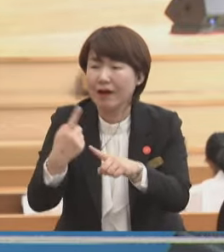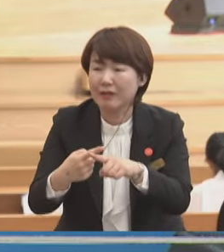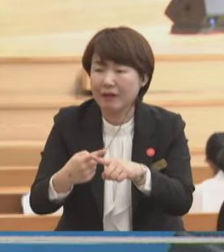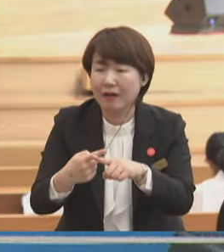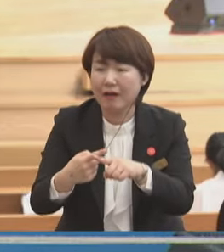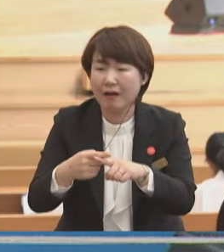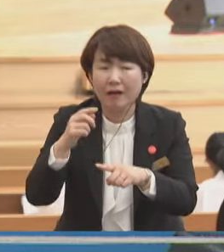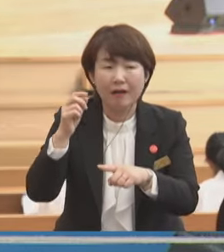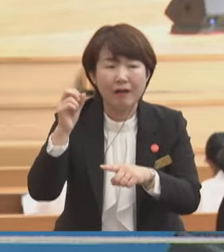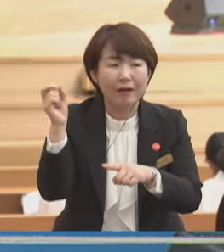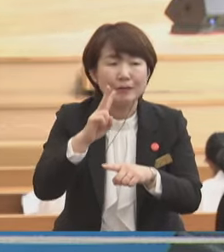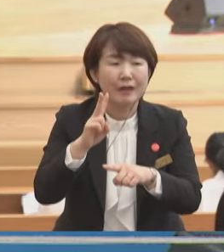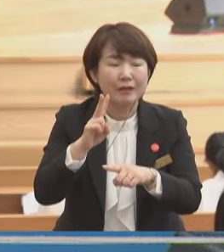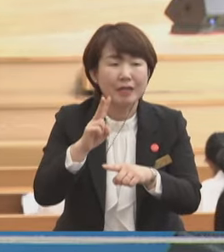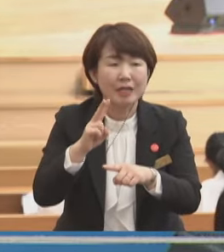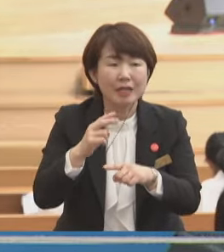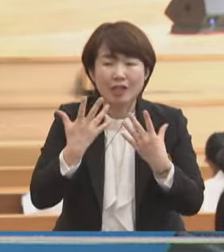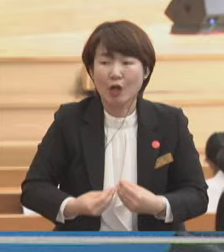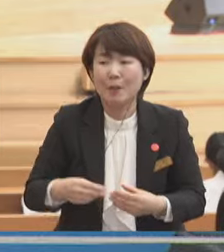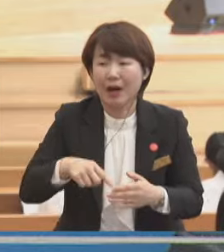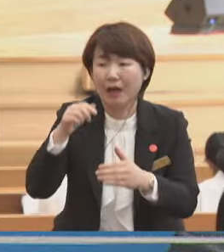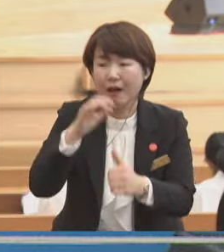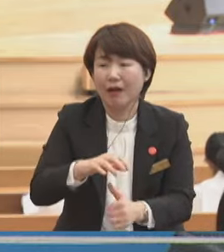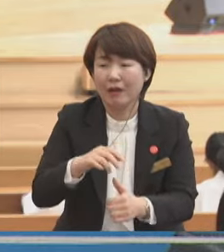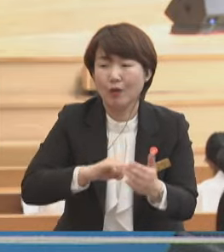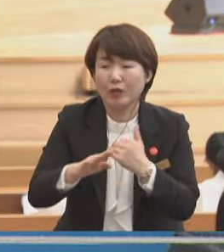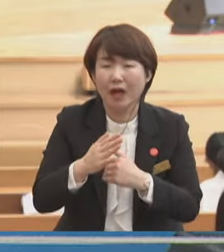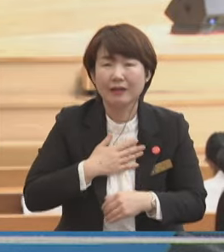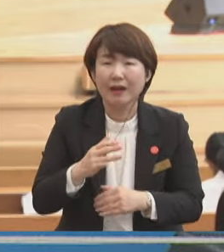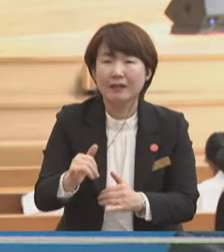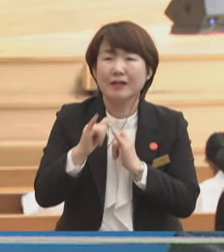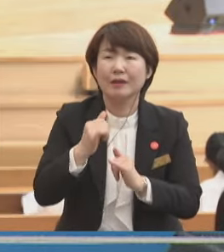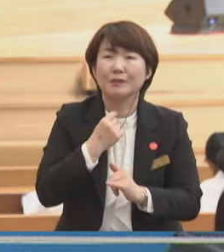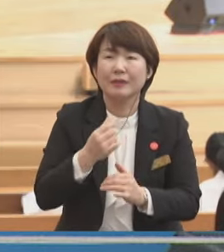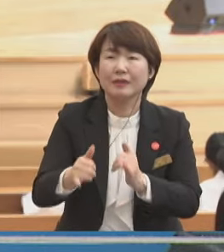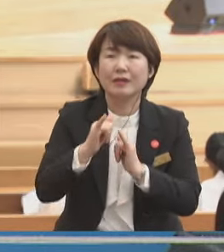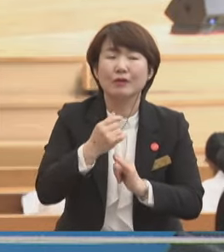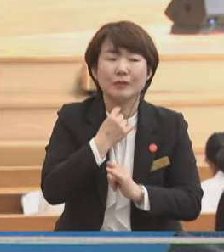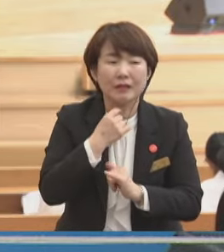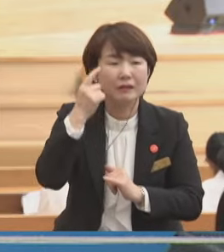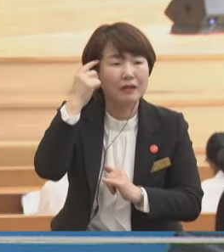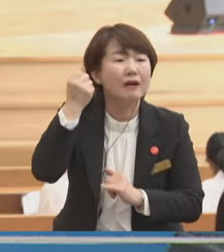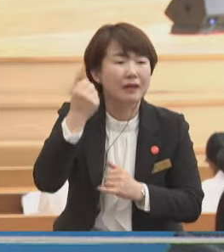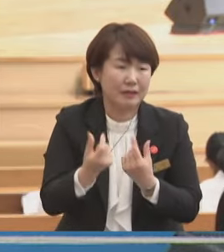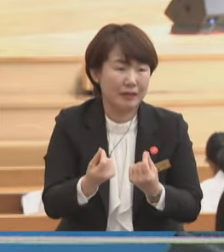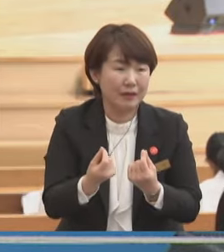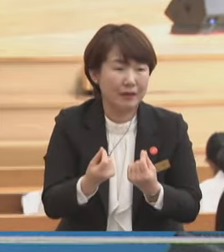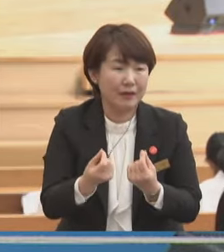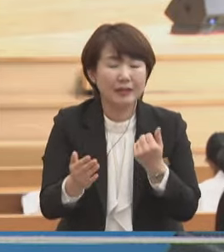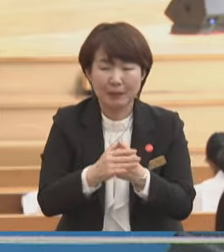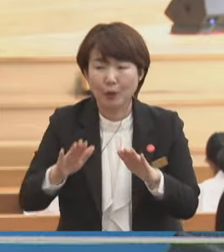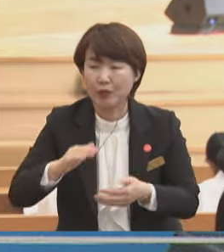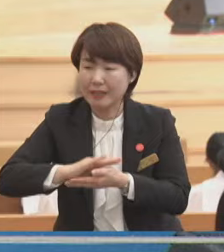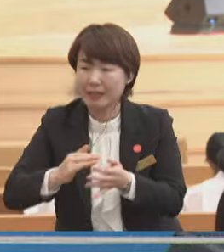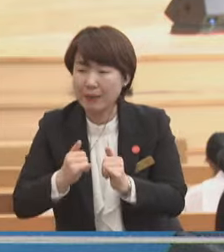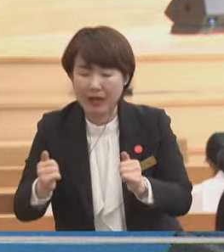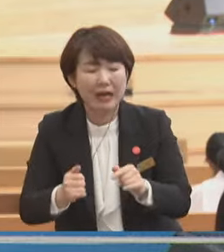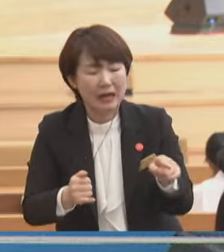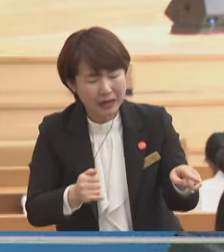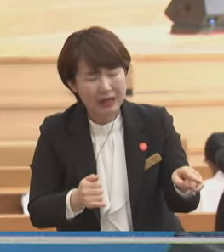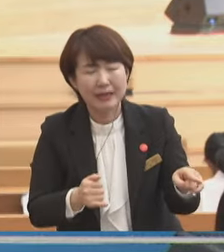무슨 생각까지 했어요 나 자살하려다 그렇게 생각했잖아이 자곡가 절망에 자다